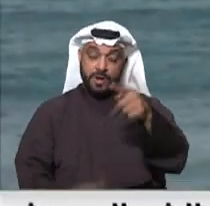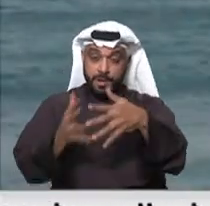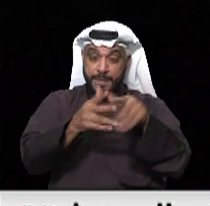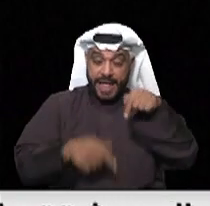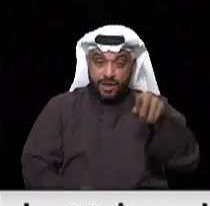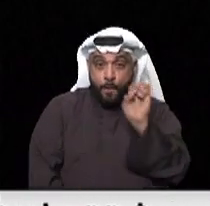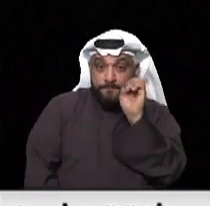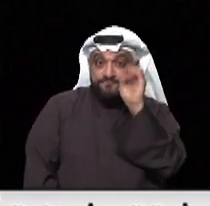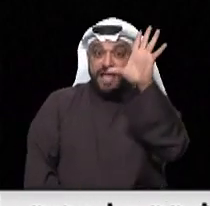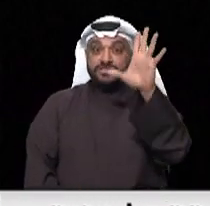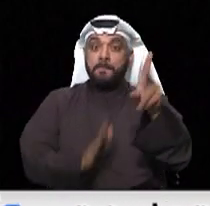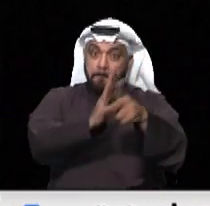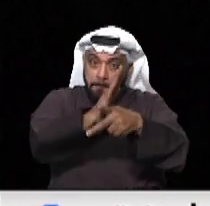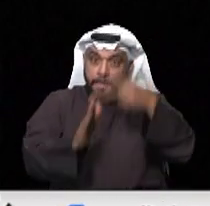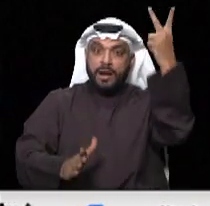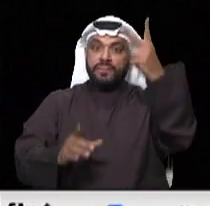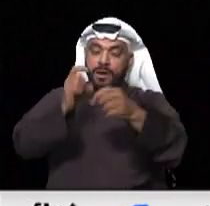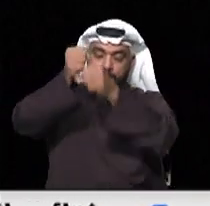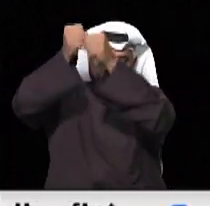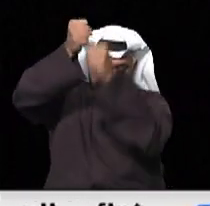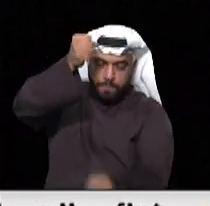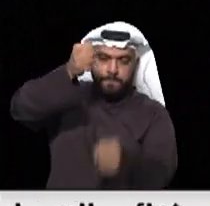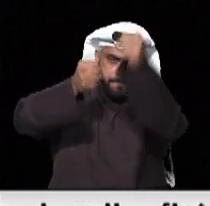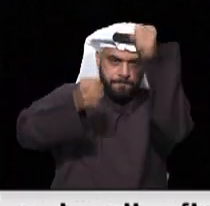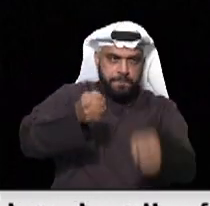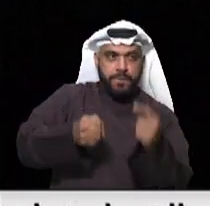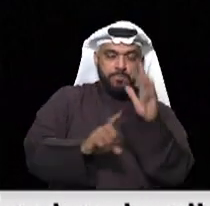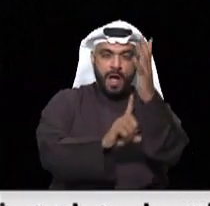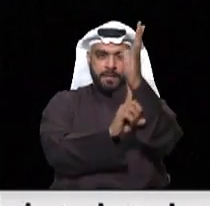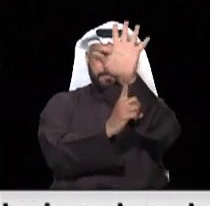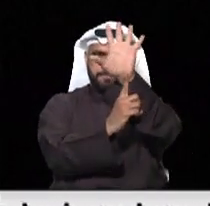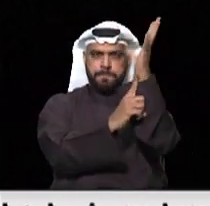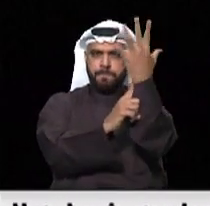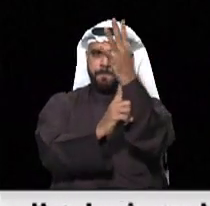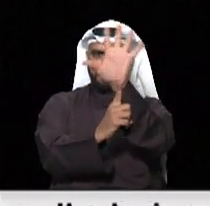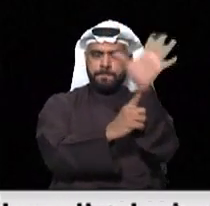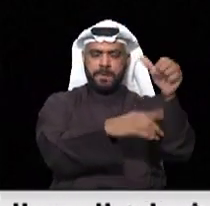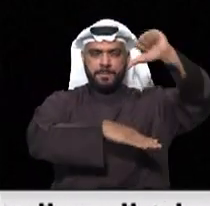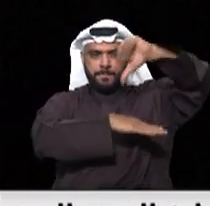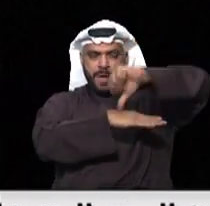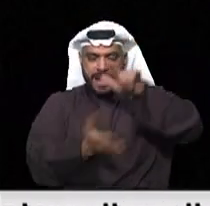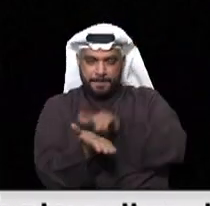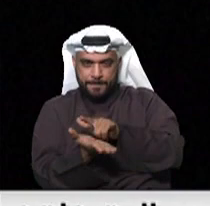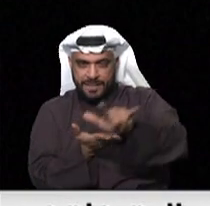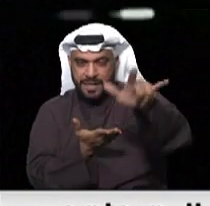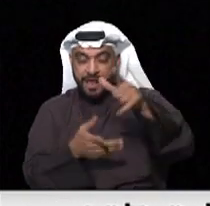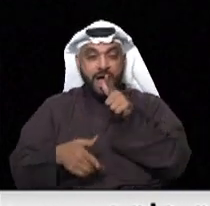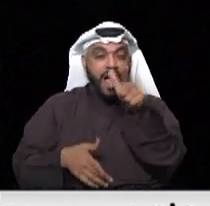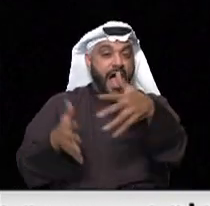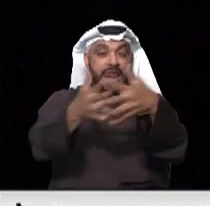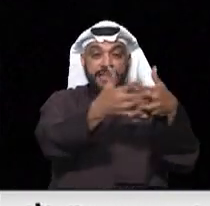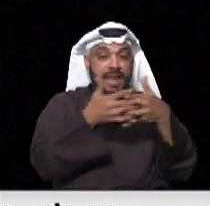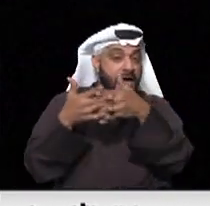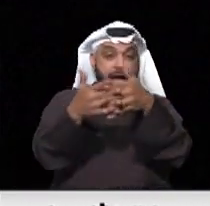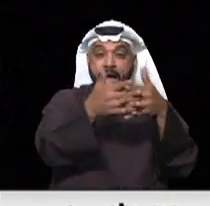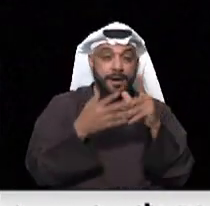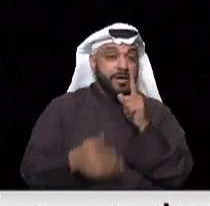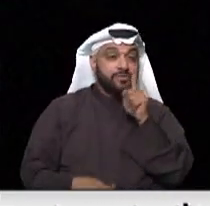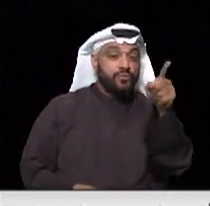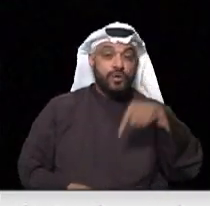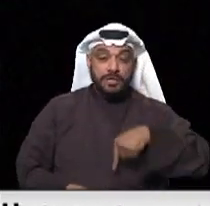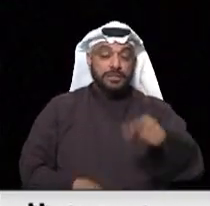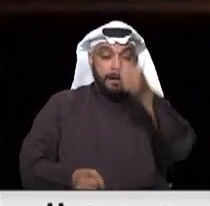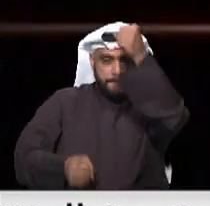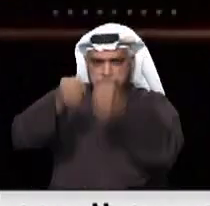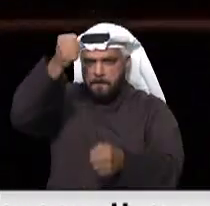اليوم ضربات جديدة استهدفت منشأة رادار بالقرب من مطار صنعاء. وقالت واشنطن بأن القارات كانت